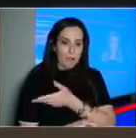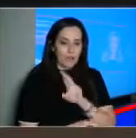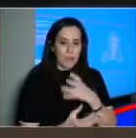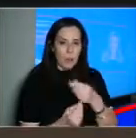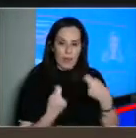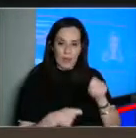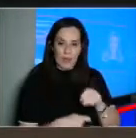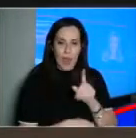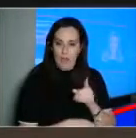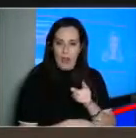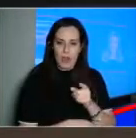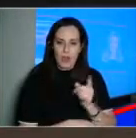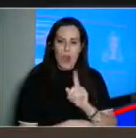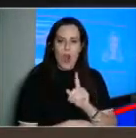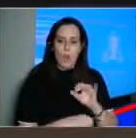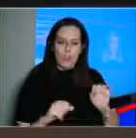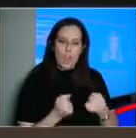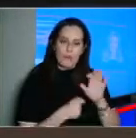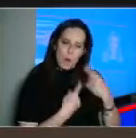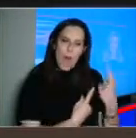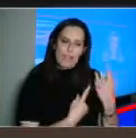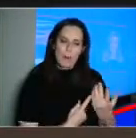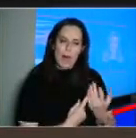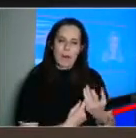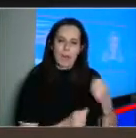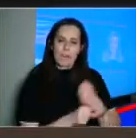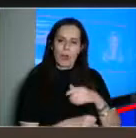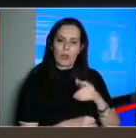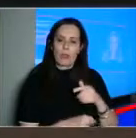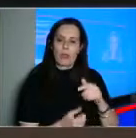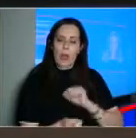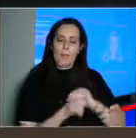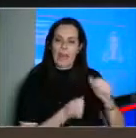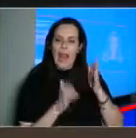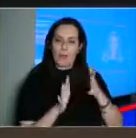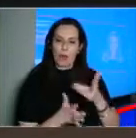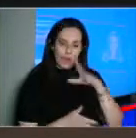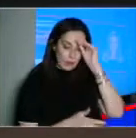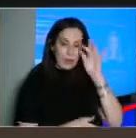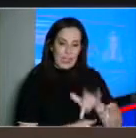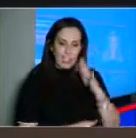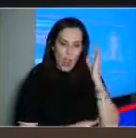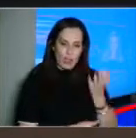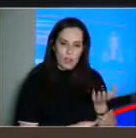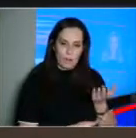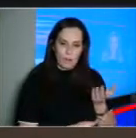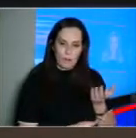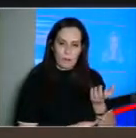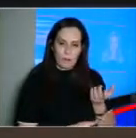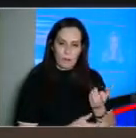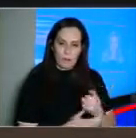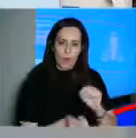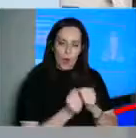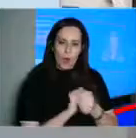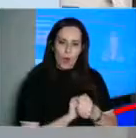הרבה חברי כנסת, אבל הם לא תורכים בעצמם לפעול כדי, למשל, למגר אלימות של גברים, למשל.